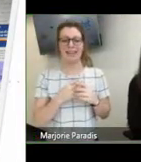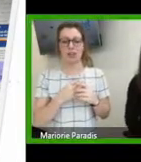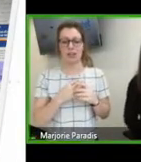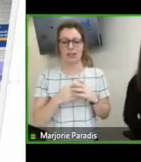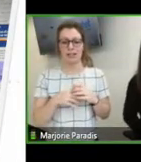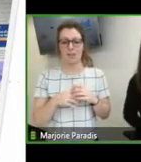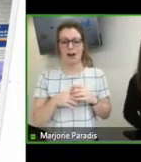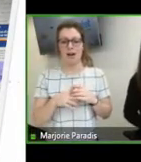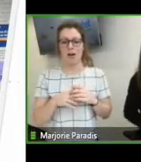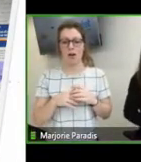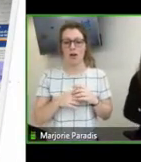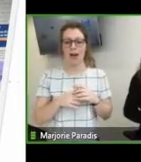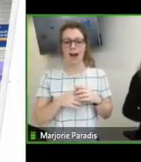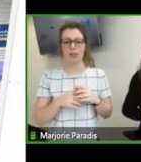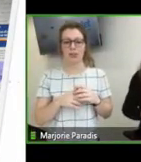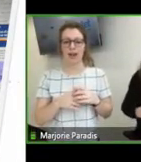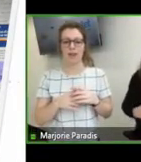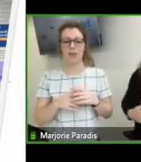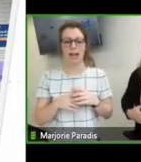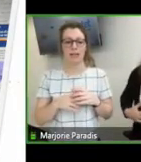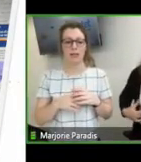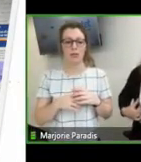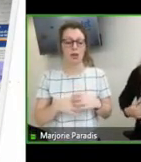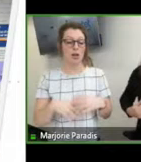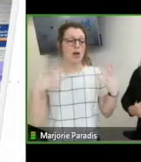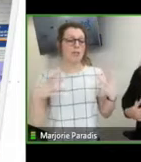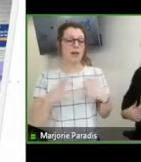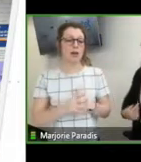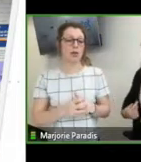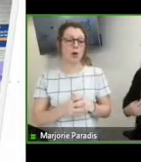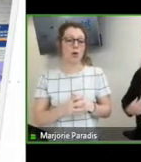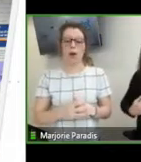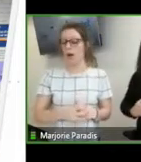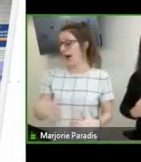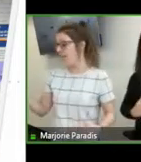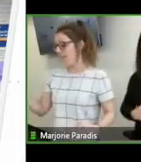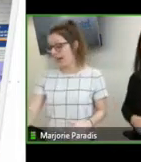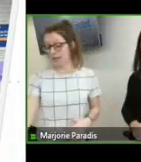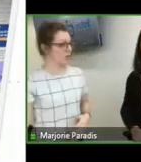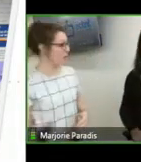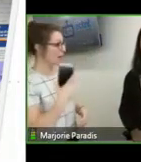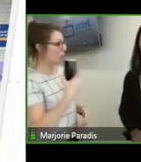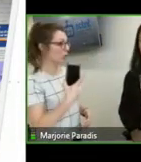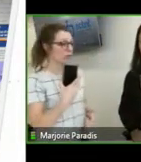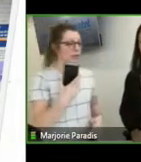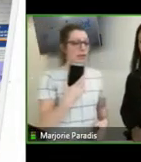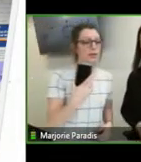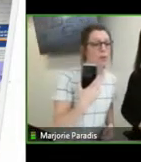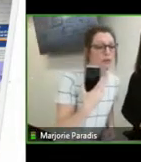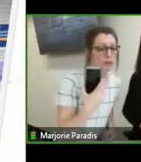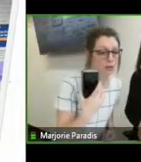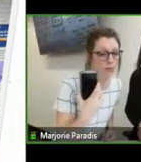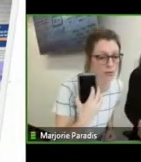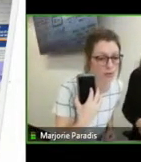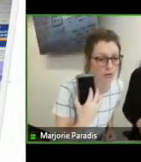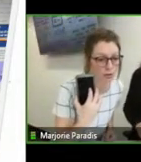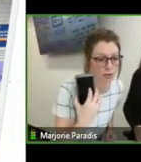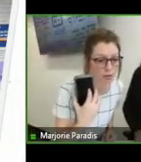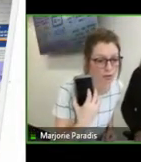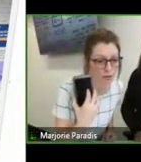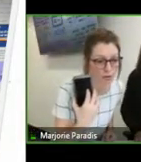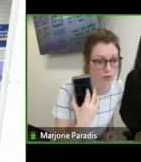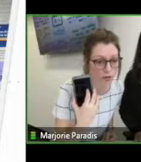des personnes extrêmement aptes à vulgariser tout ça. Mais en gros, à partir du moment où on utilise. Ouais, non, c'est vraiment